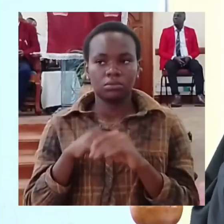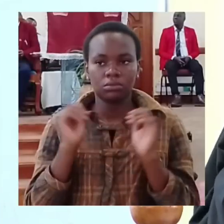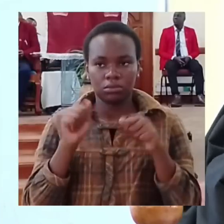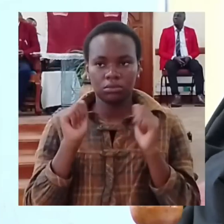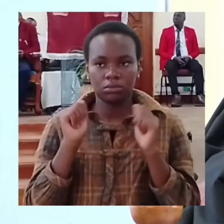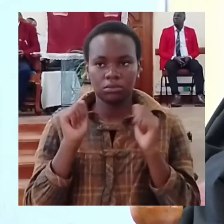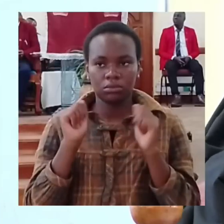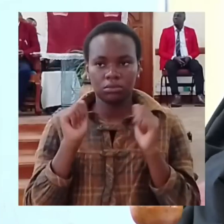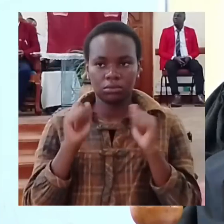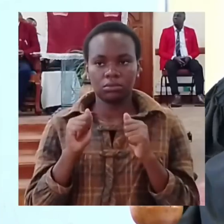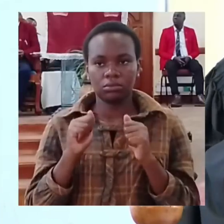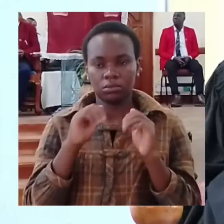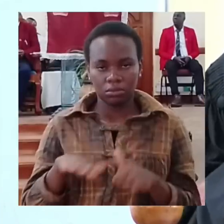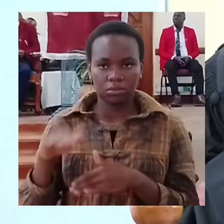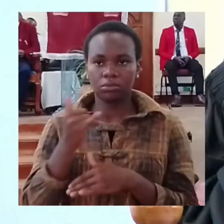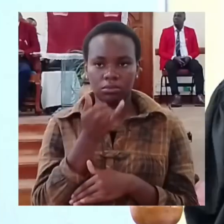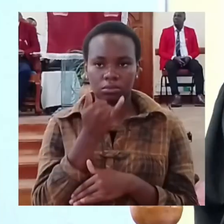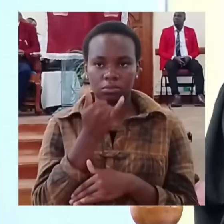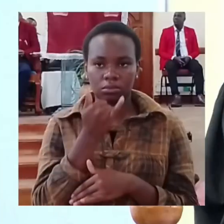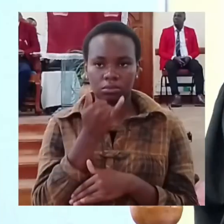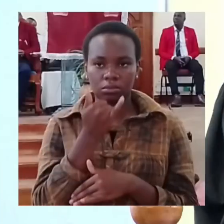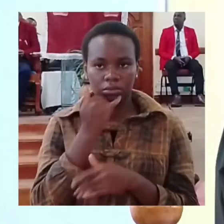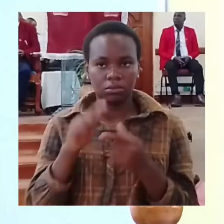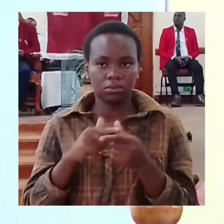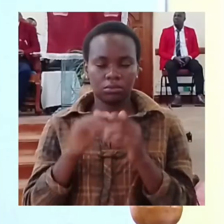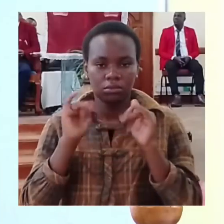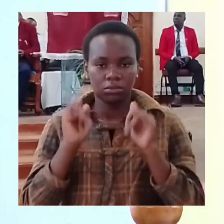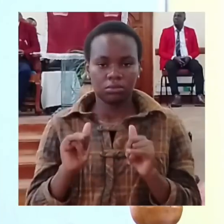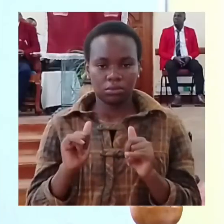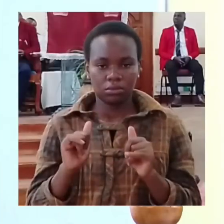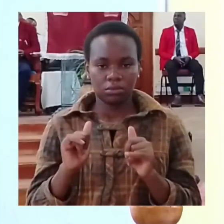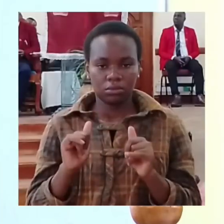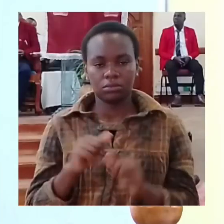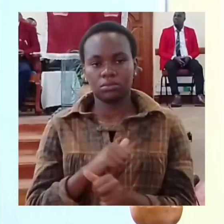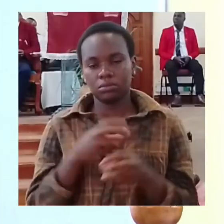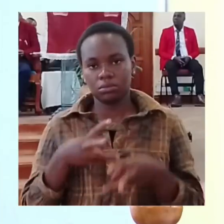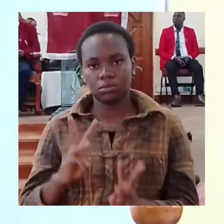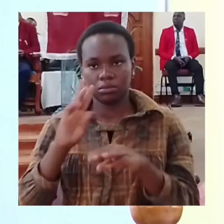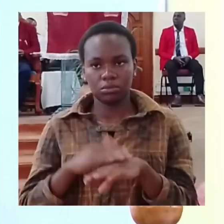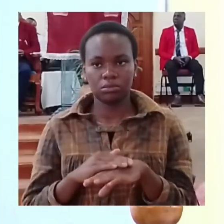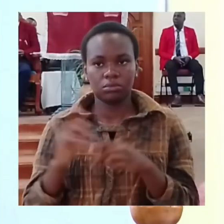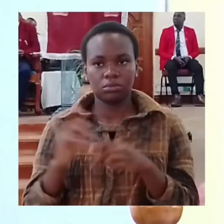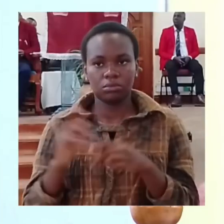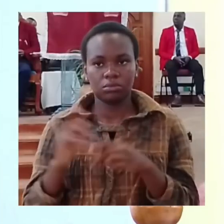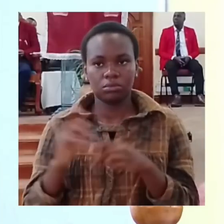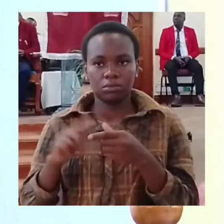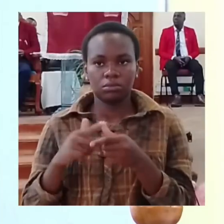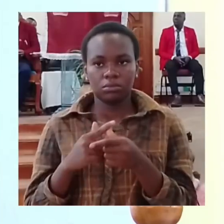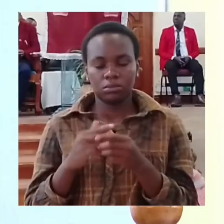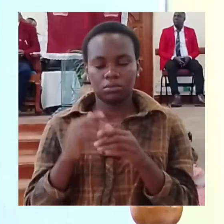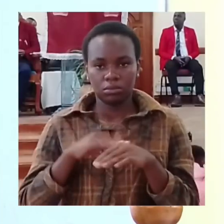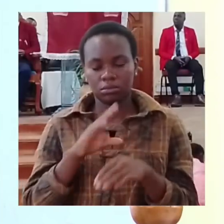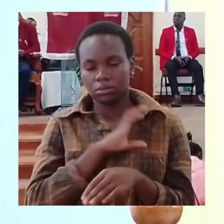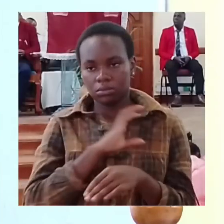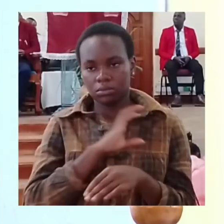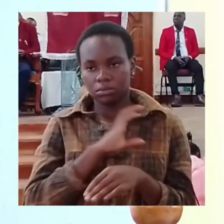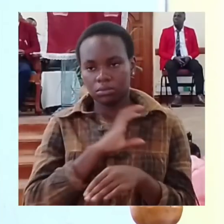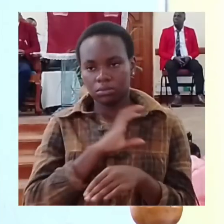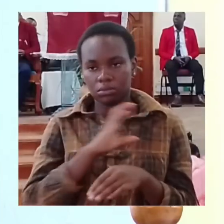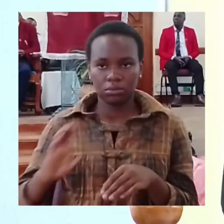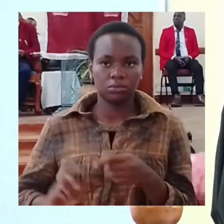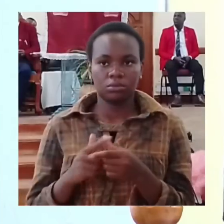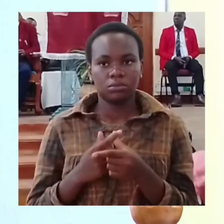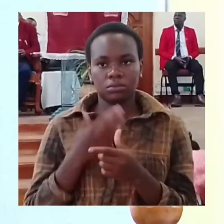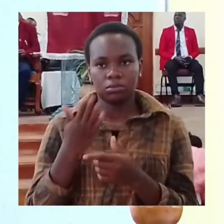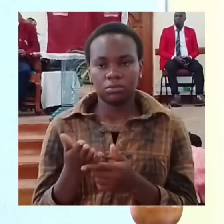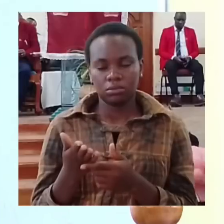nĩgetha ndigane na mĩthiĩre ĩyo ya nduma, thiage na njĩra iria cia kũgocithia Ngai. That is our call, Christians. Iyo nĩyo